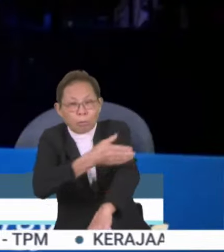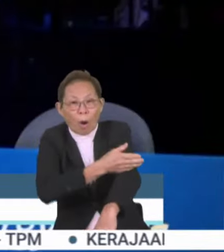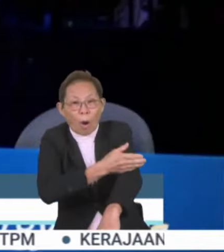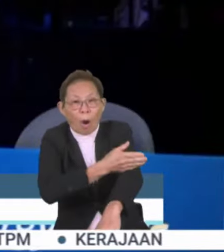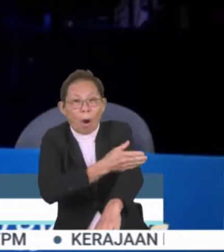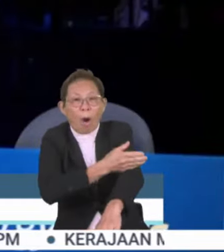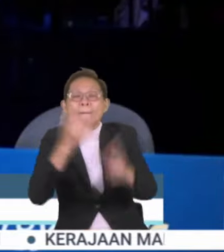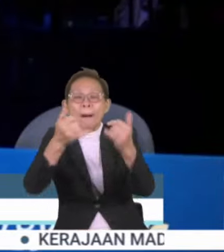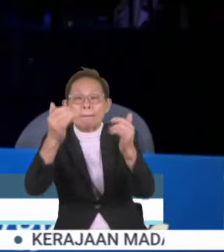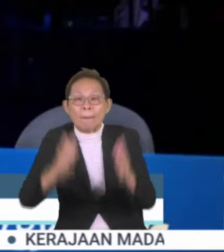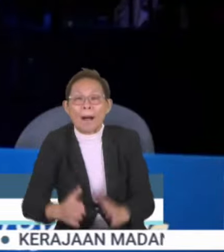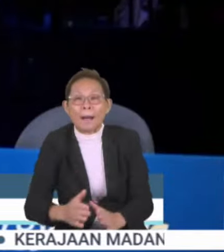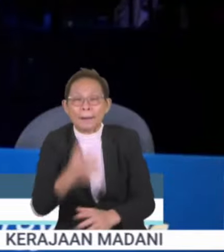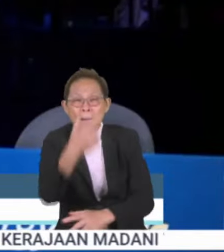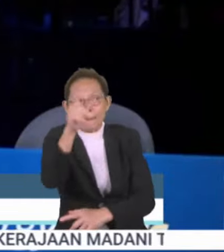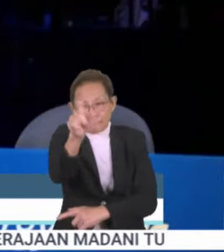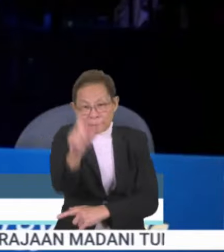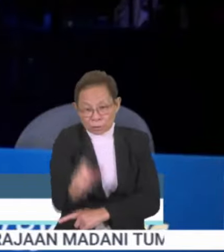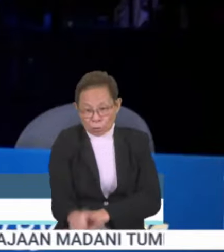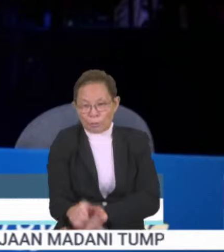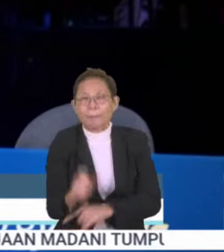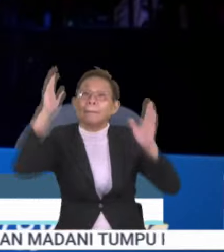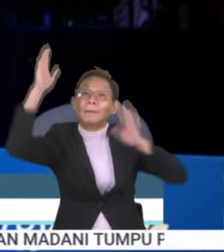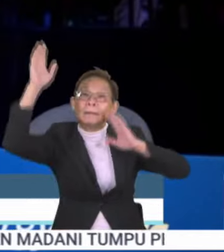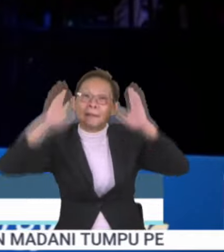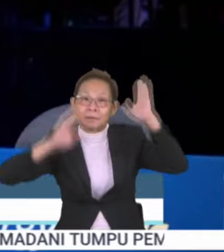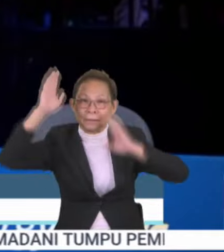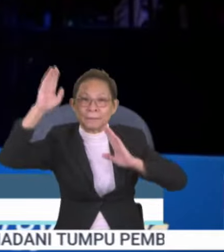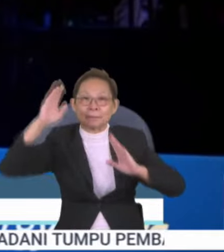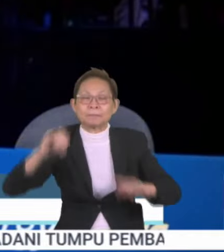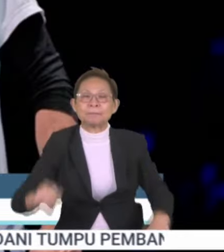lagi prestasi para pemain perserangan negara.